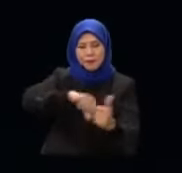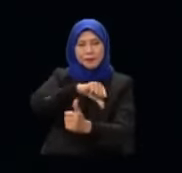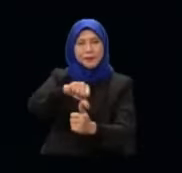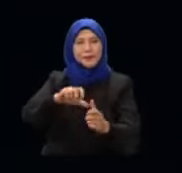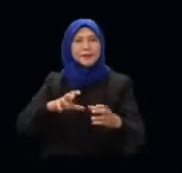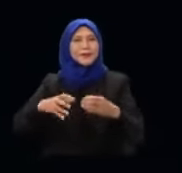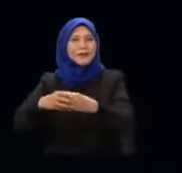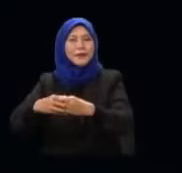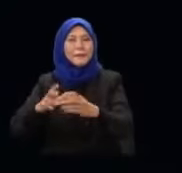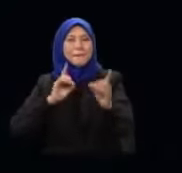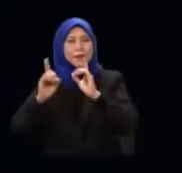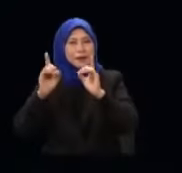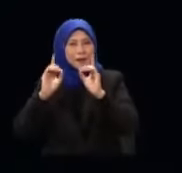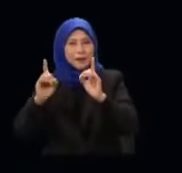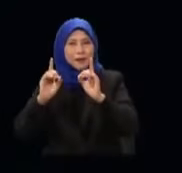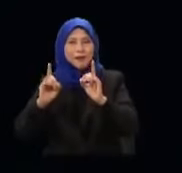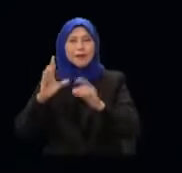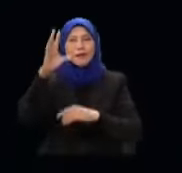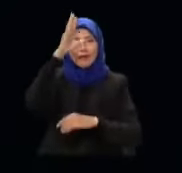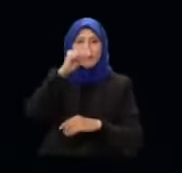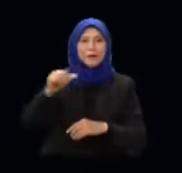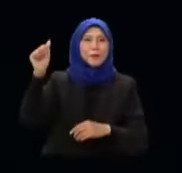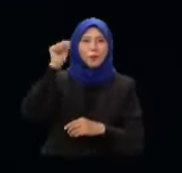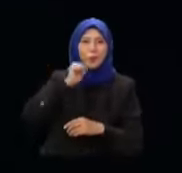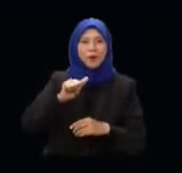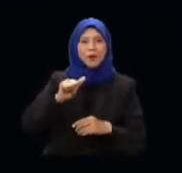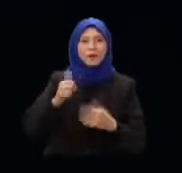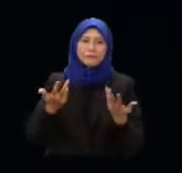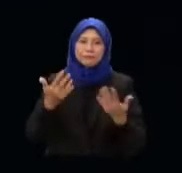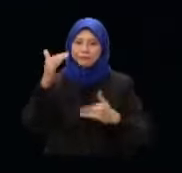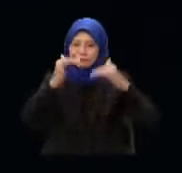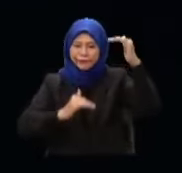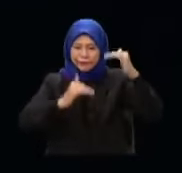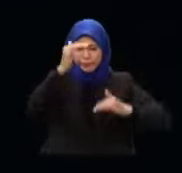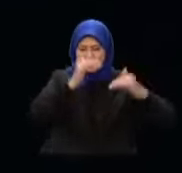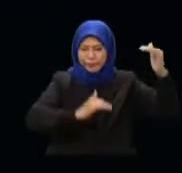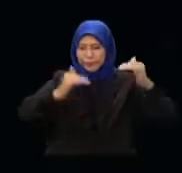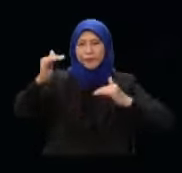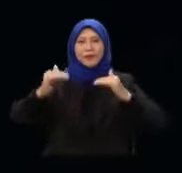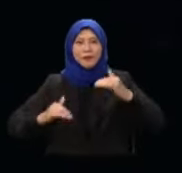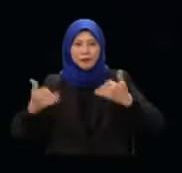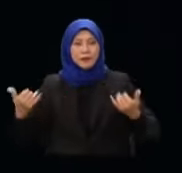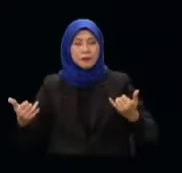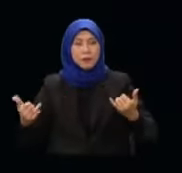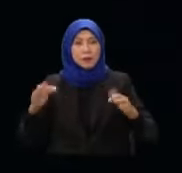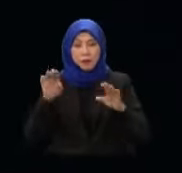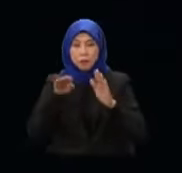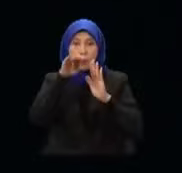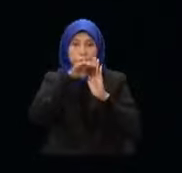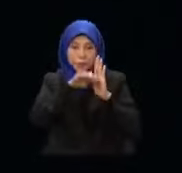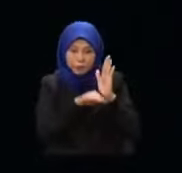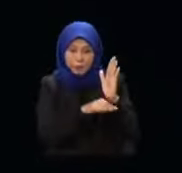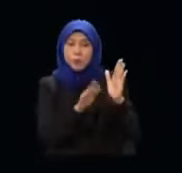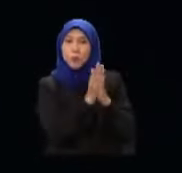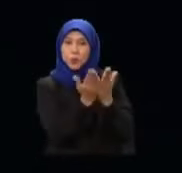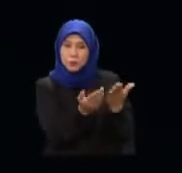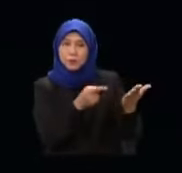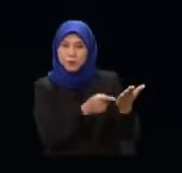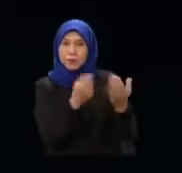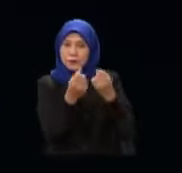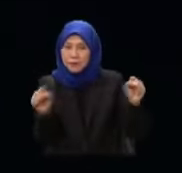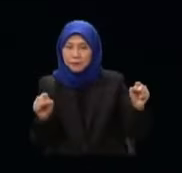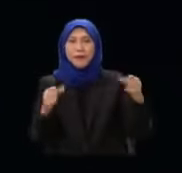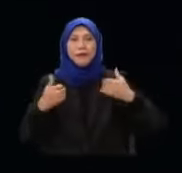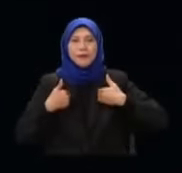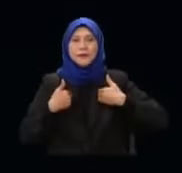pendidikan janda dan sebagainya jadi biru ini telah pun diletakkan make dasar perpaduan negara